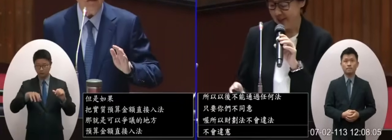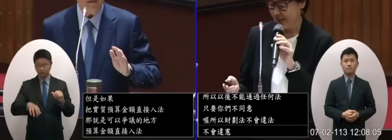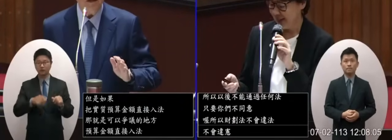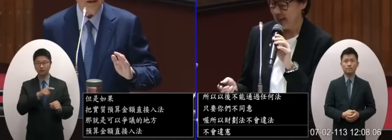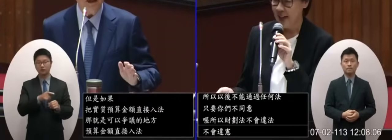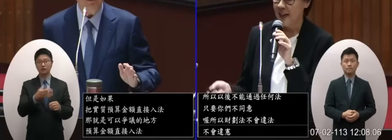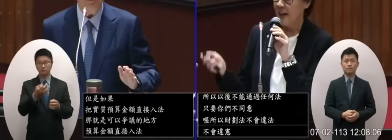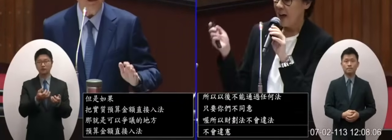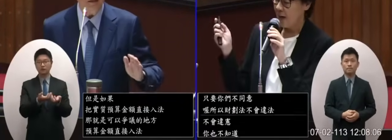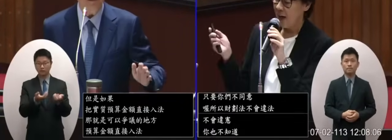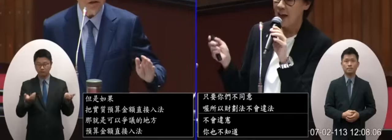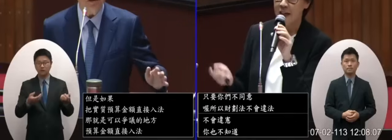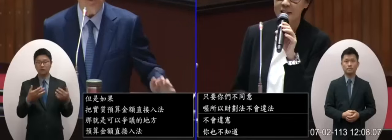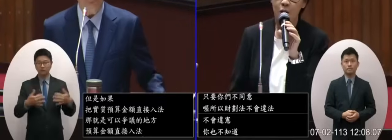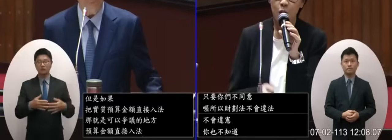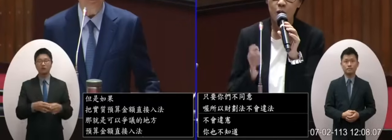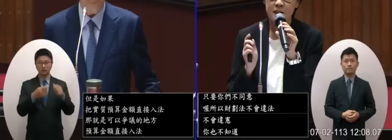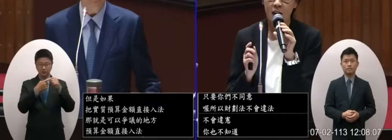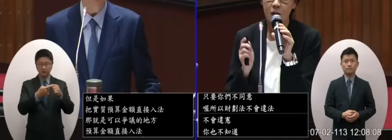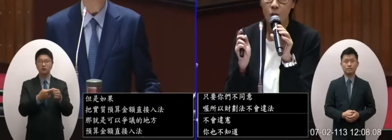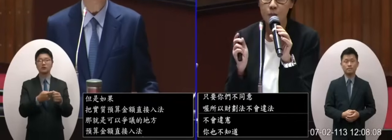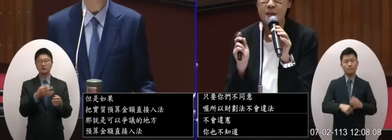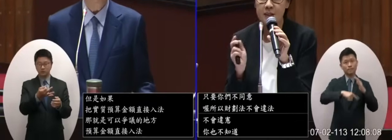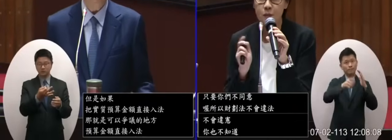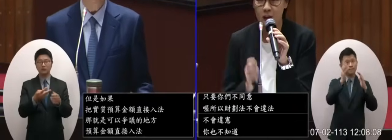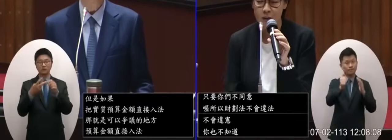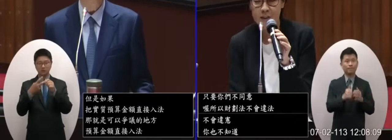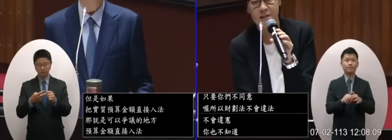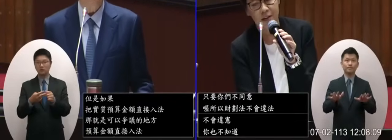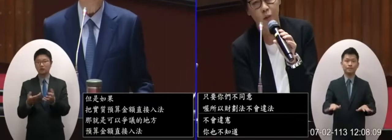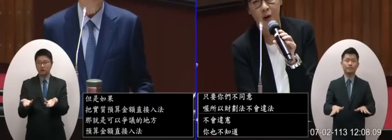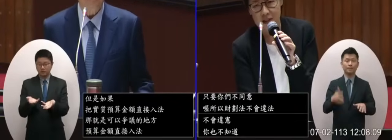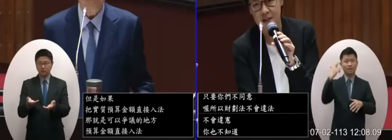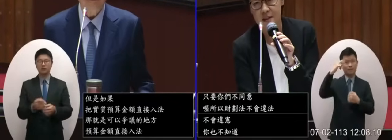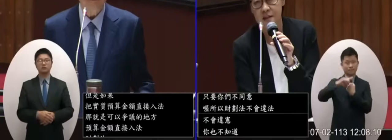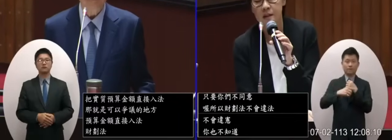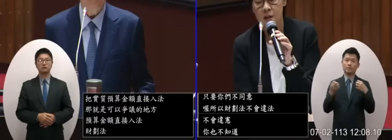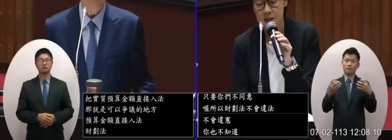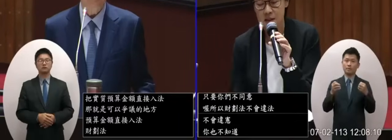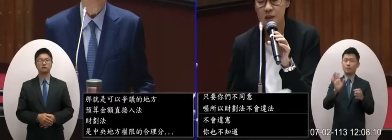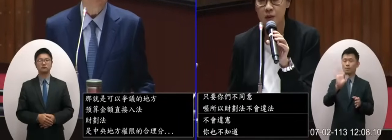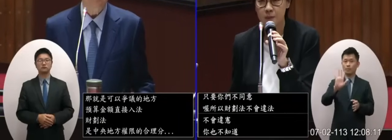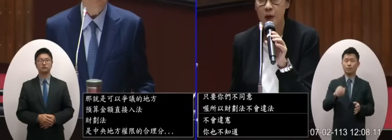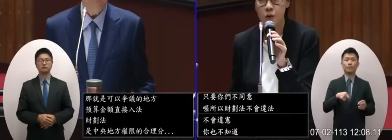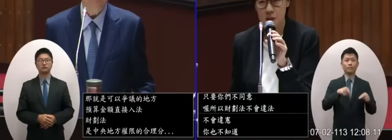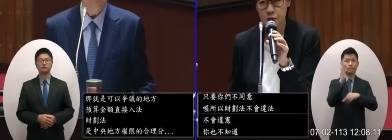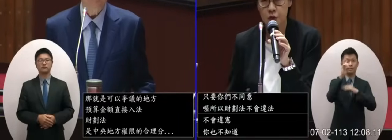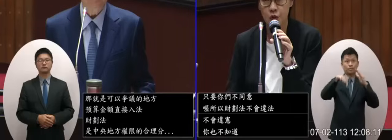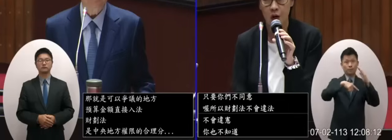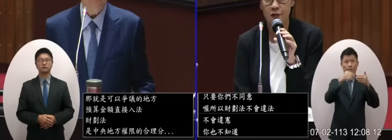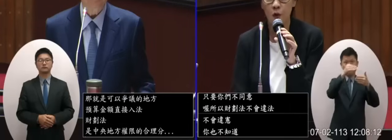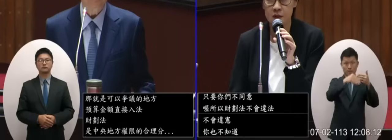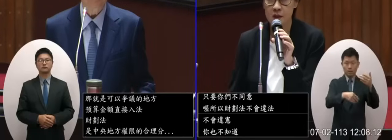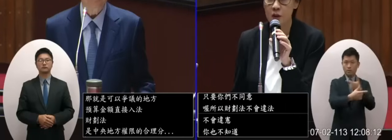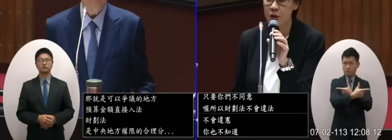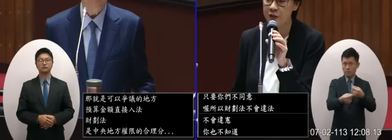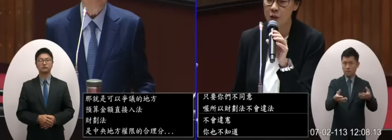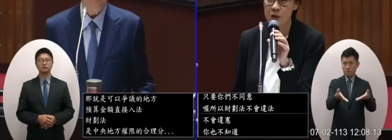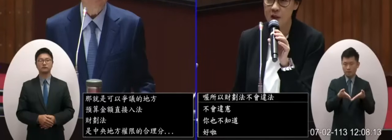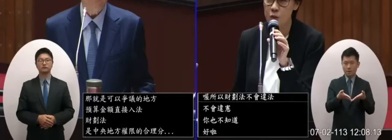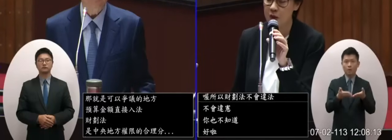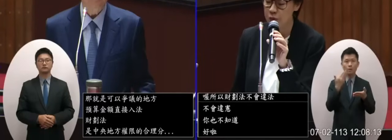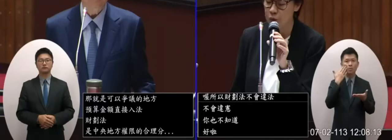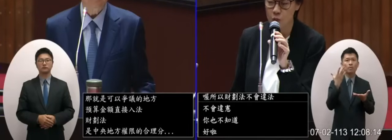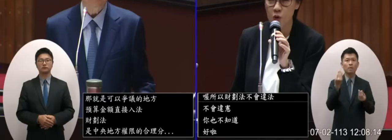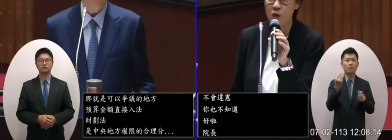法一方面是钱的问题，一方面是市则的问题。 院长，我们今天不讨论宪法，我要讲的是行政院的标准一致就好，否则以后立